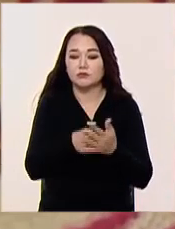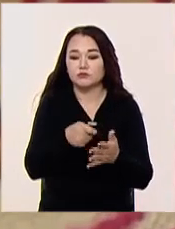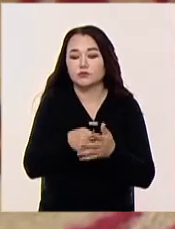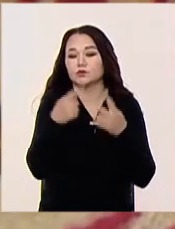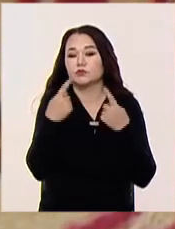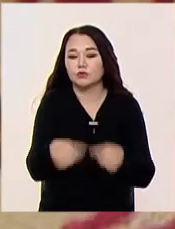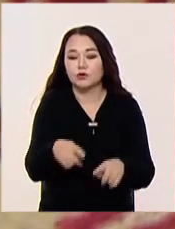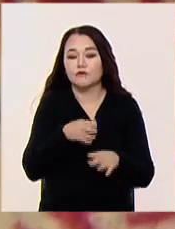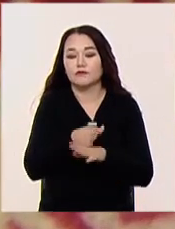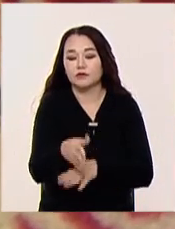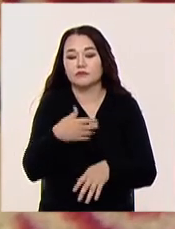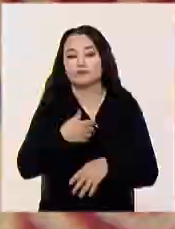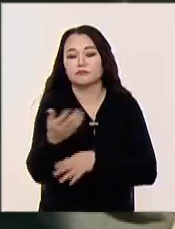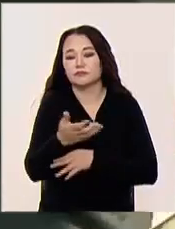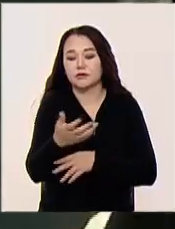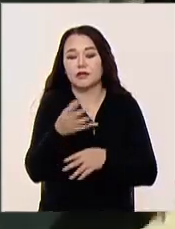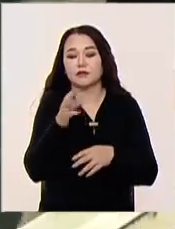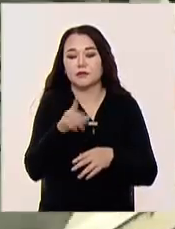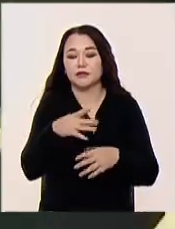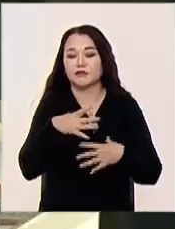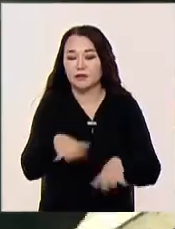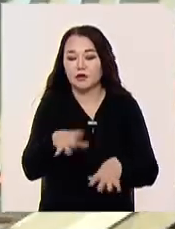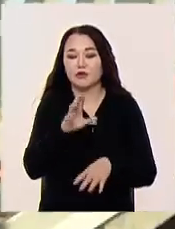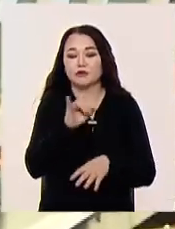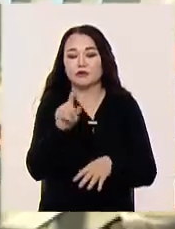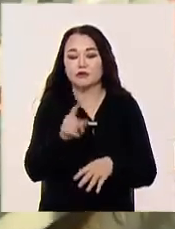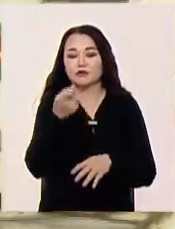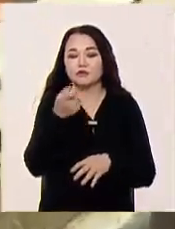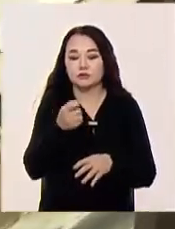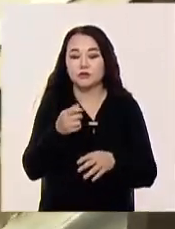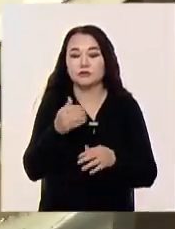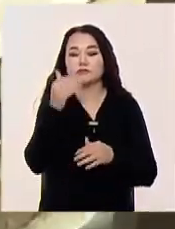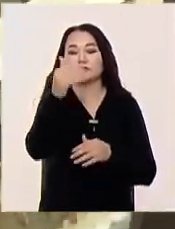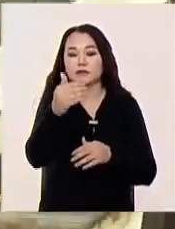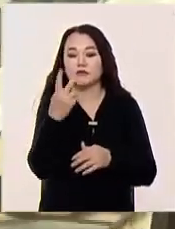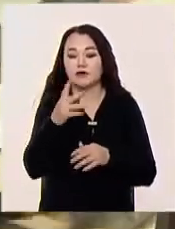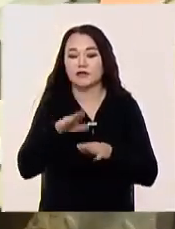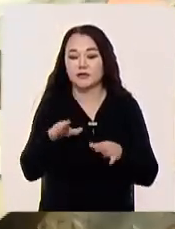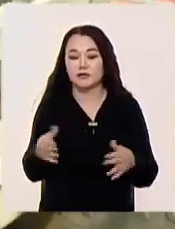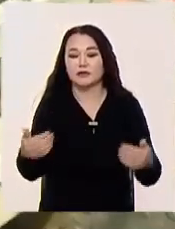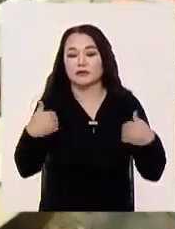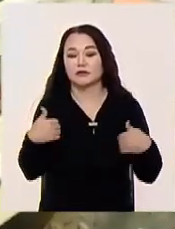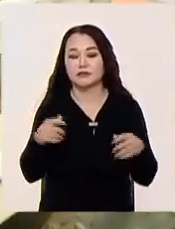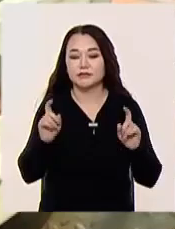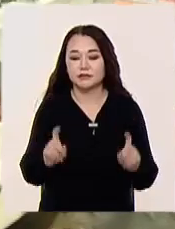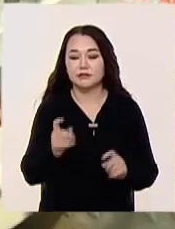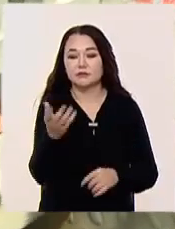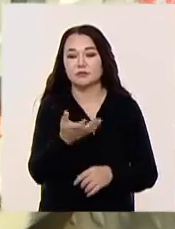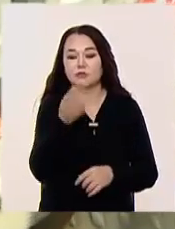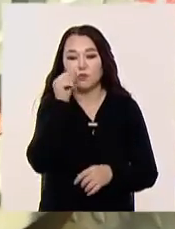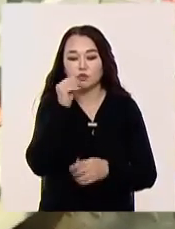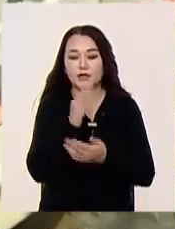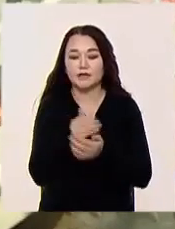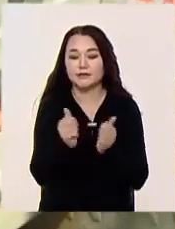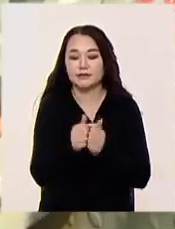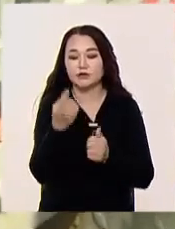амалым болғанда қайыр тілеп отырмас едім дейді. Құндыздан сәл жоғары отырған азаматты екі баласын екі жанына отырғызып қайыр тілейді. Балаларының